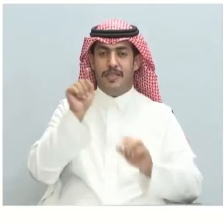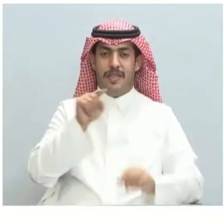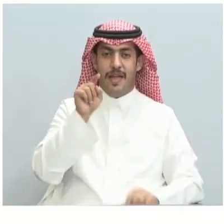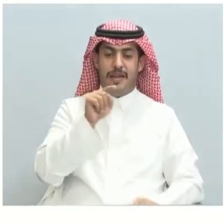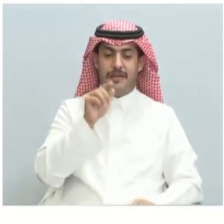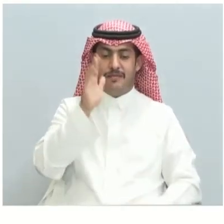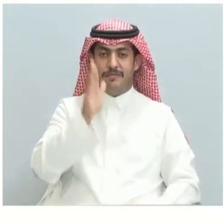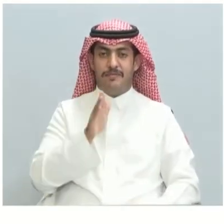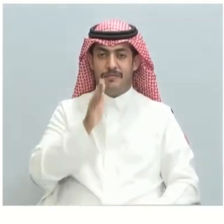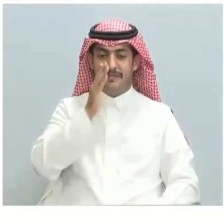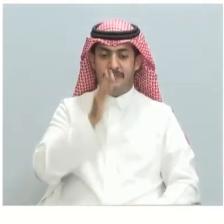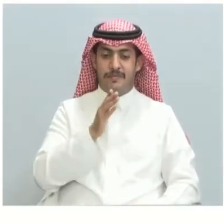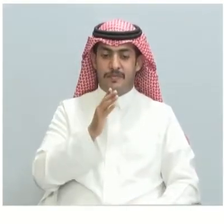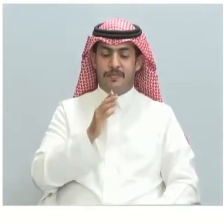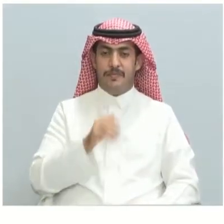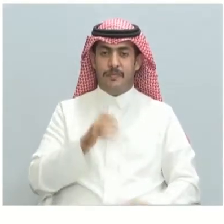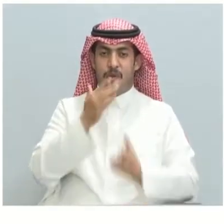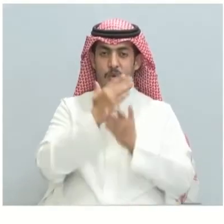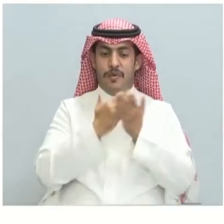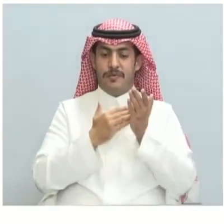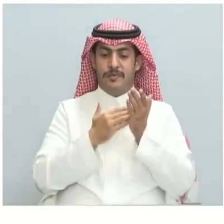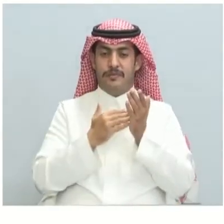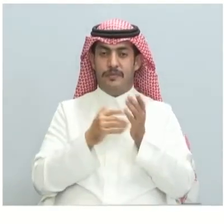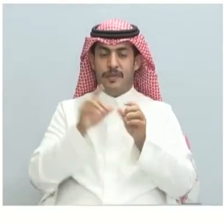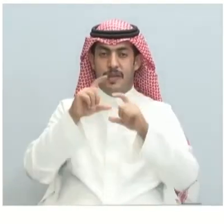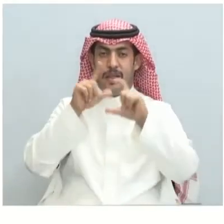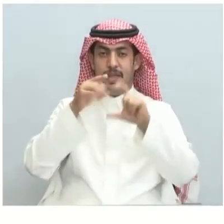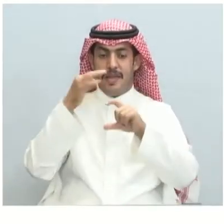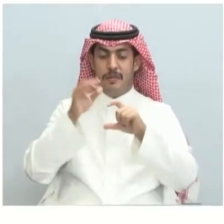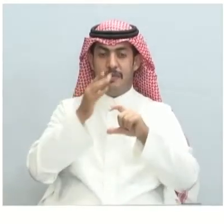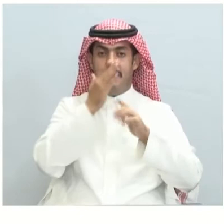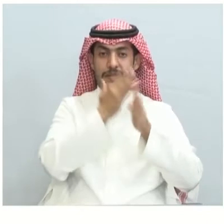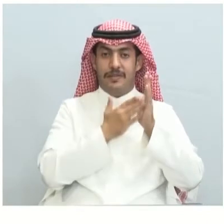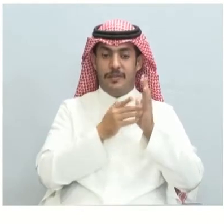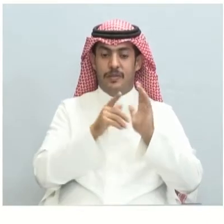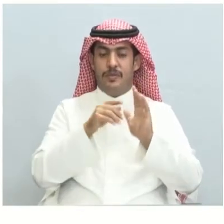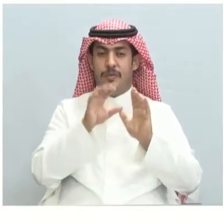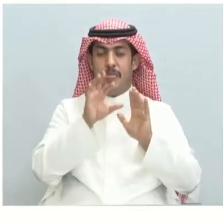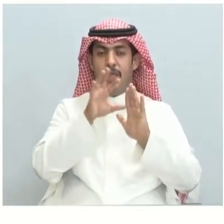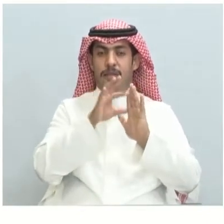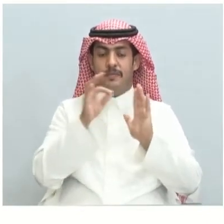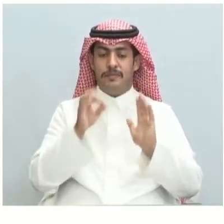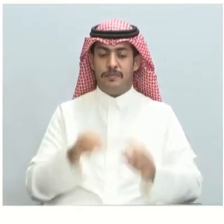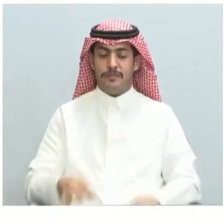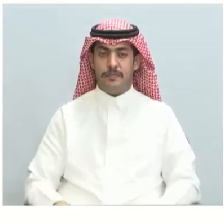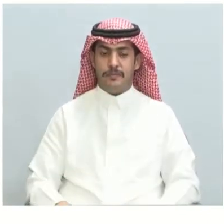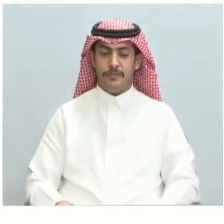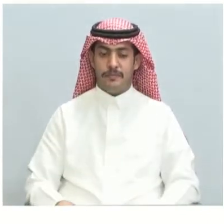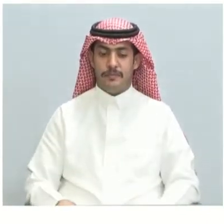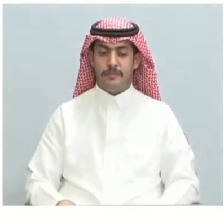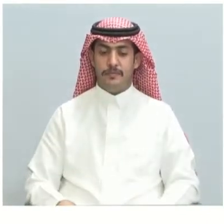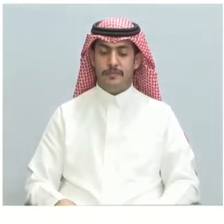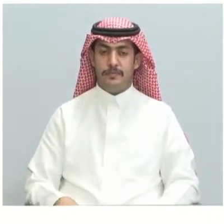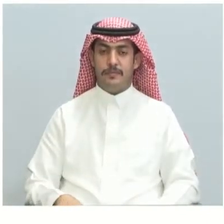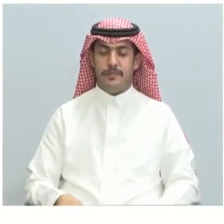مقسمه كل منها الى نصفين اذا دائرتين كامله الدائره الثالثه فقط سناخذ نصفهاها اذا هذا هو